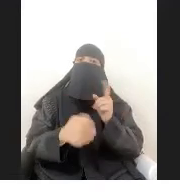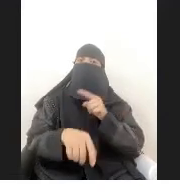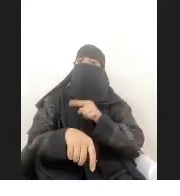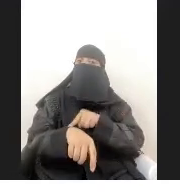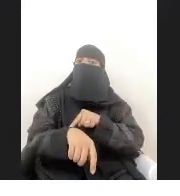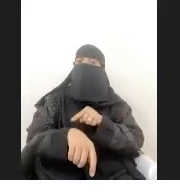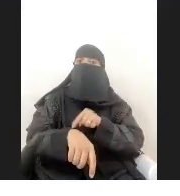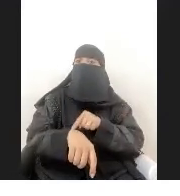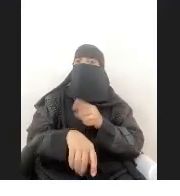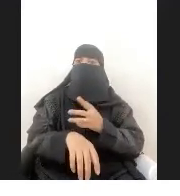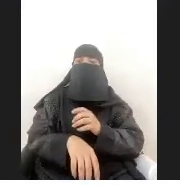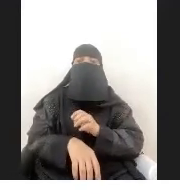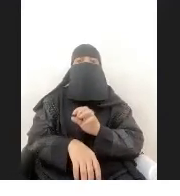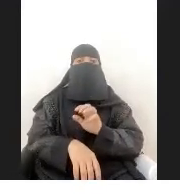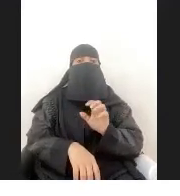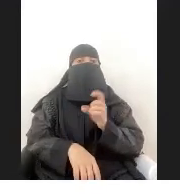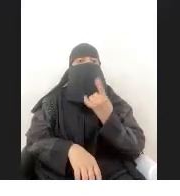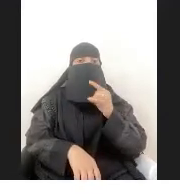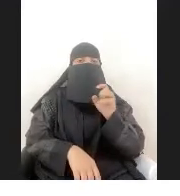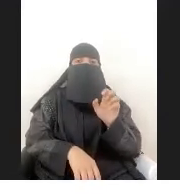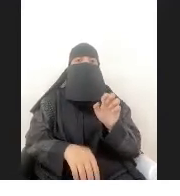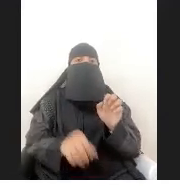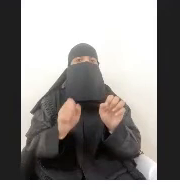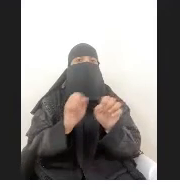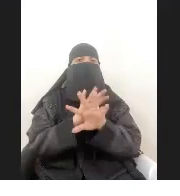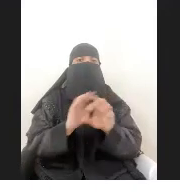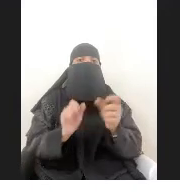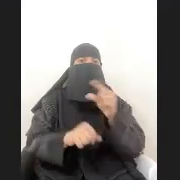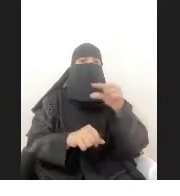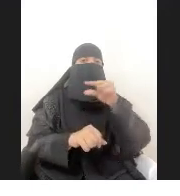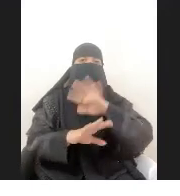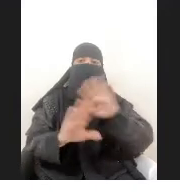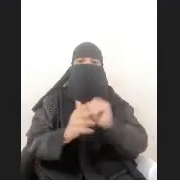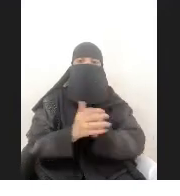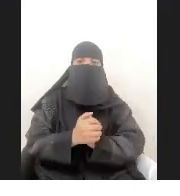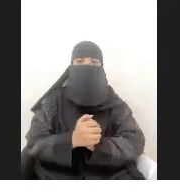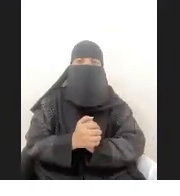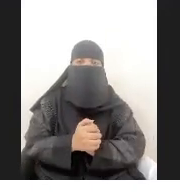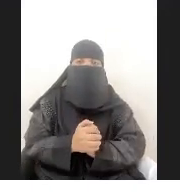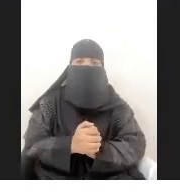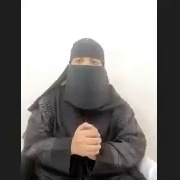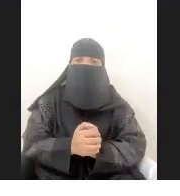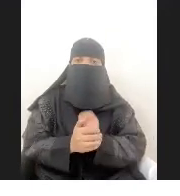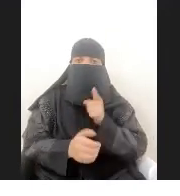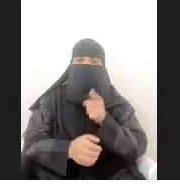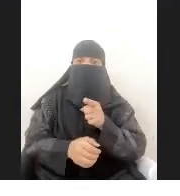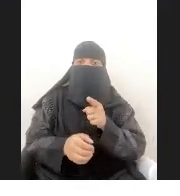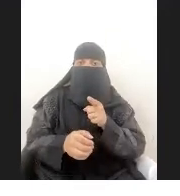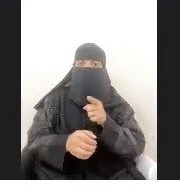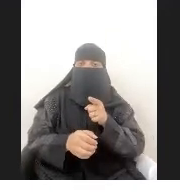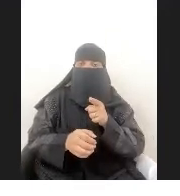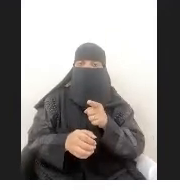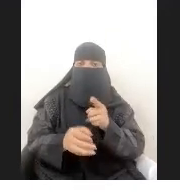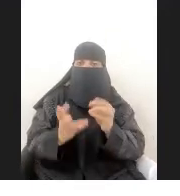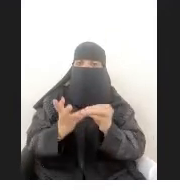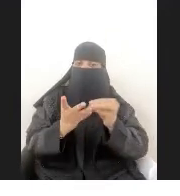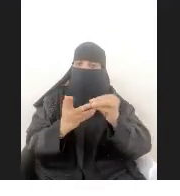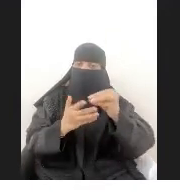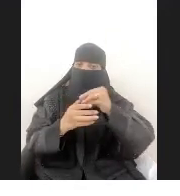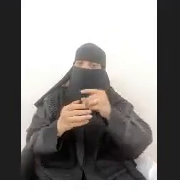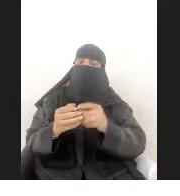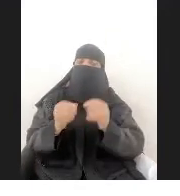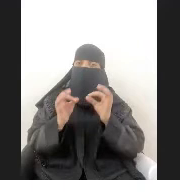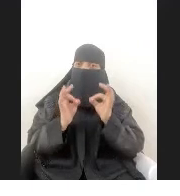أقصى. يتيح التعلم المتنقل وهذه تدعمها معظم التطبيقات الآن والمنصات، يكون ذا خطوات متتابعة واعية